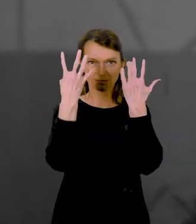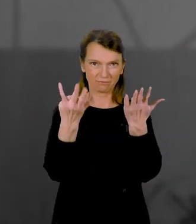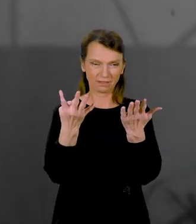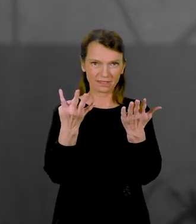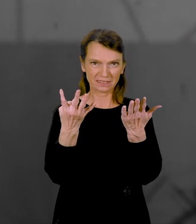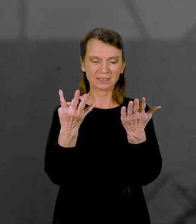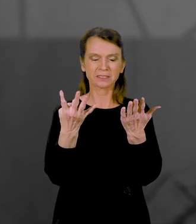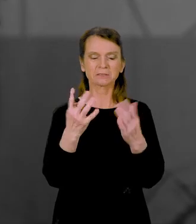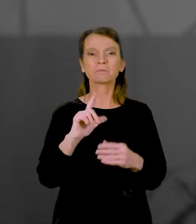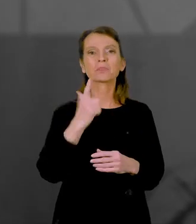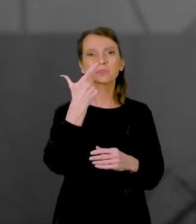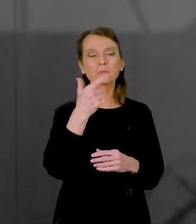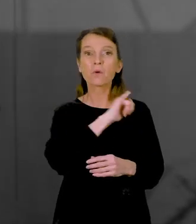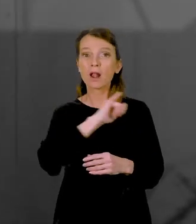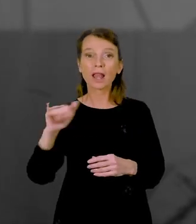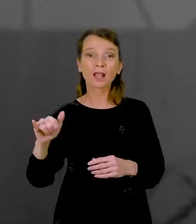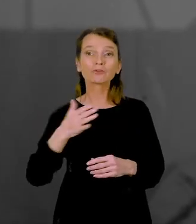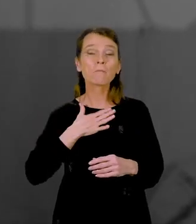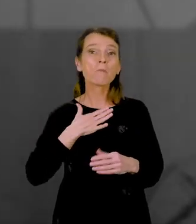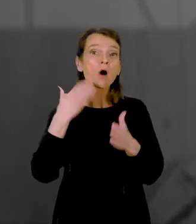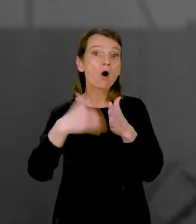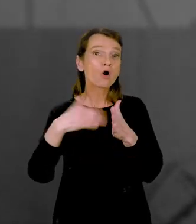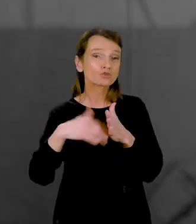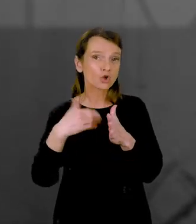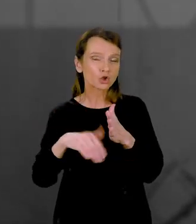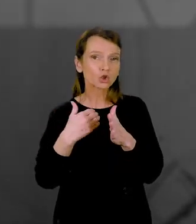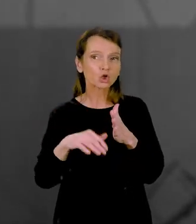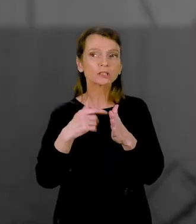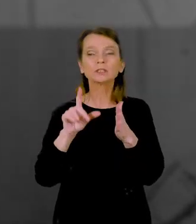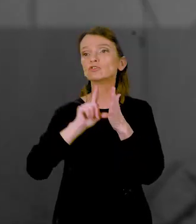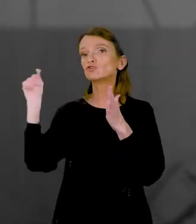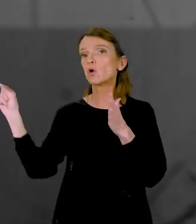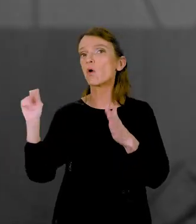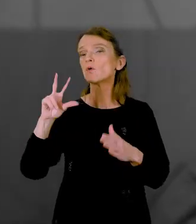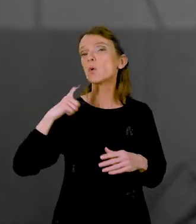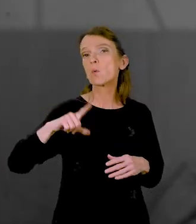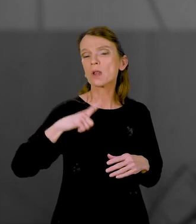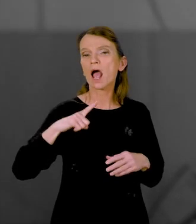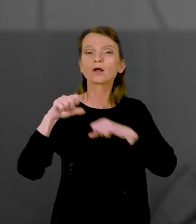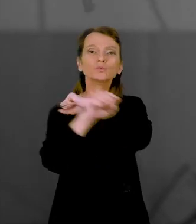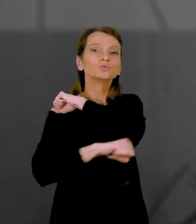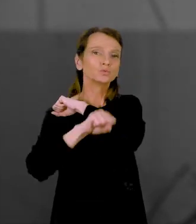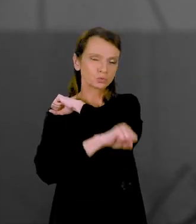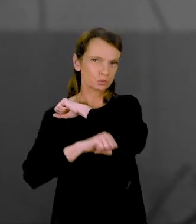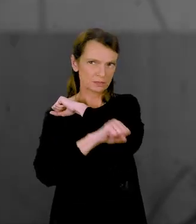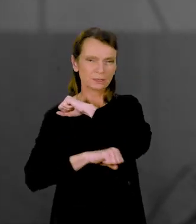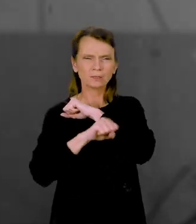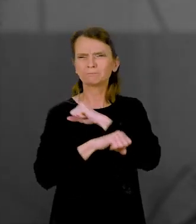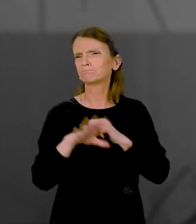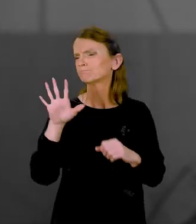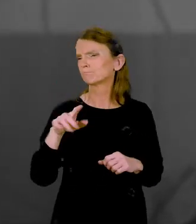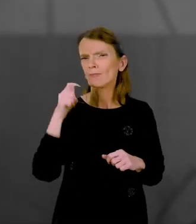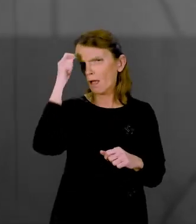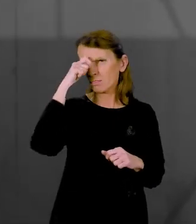1995, drugo leto moje odsotnosti, odšel v Ljubljano na študij.